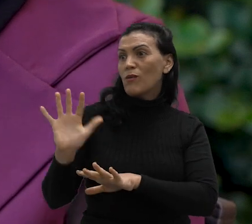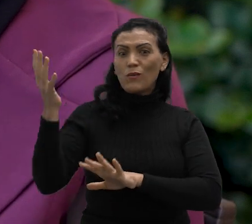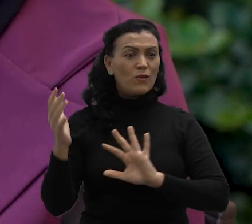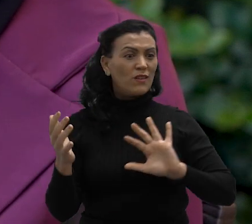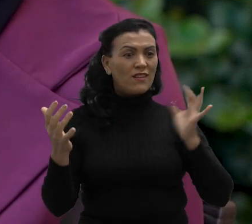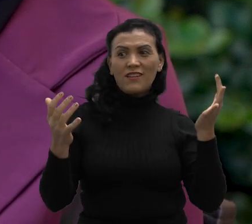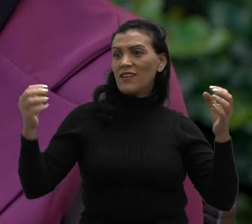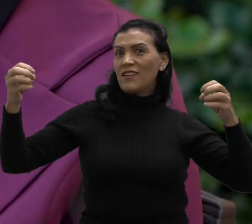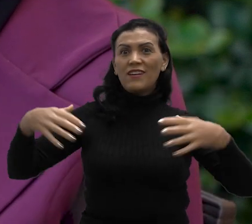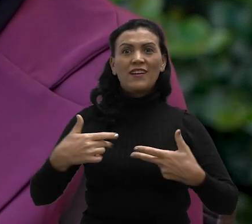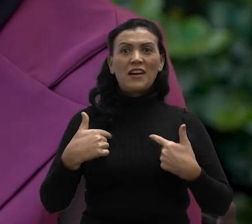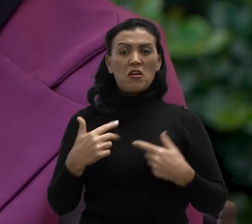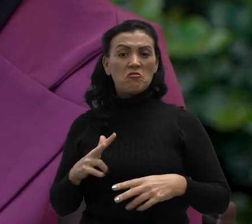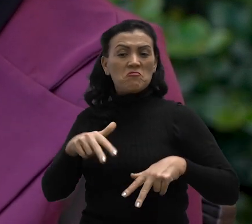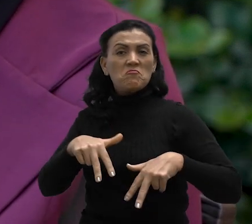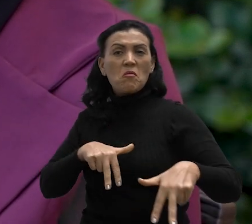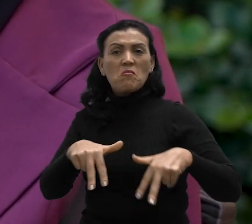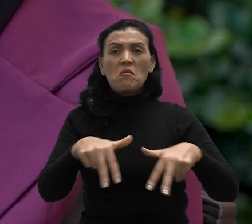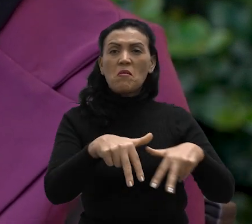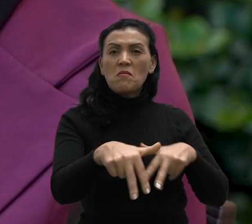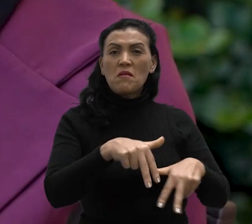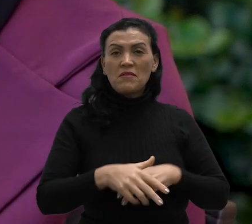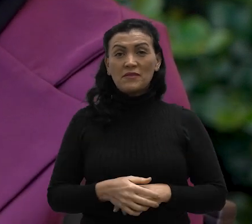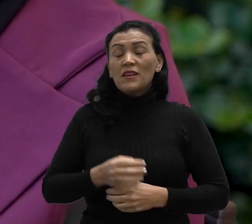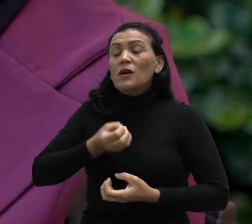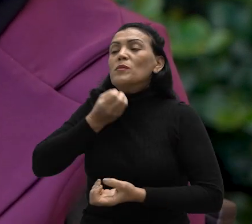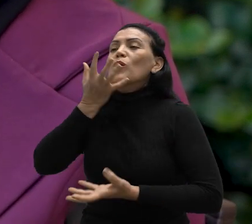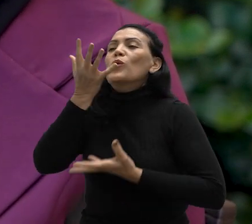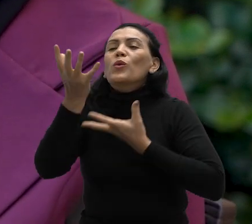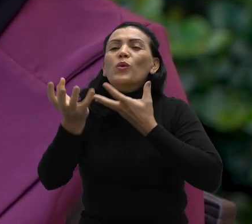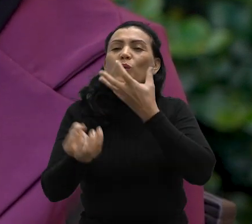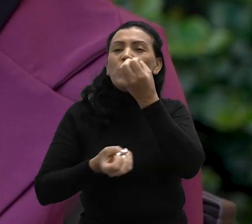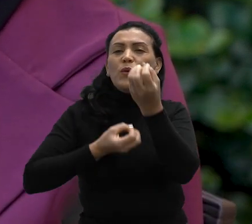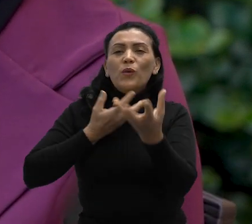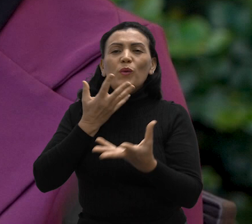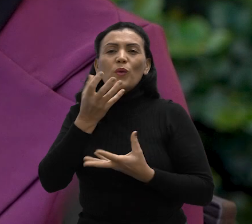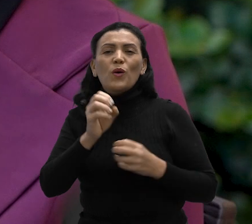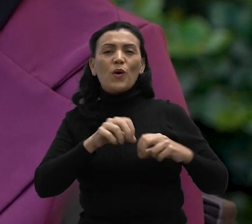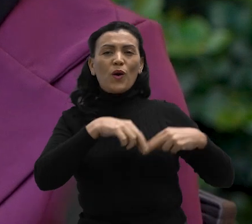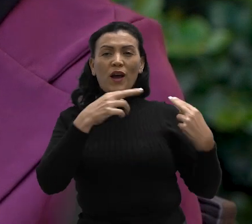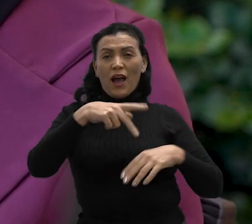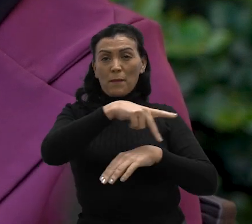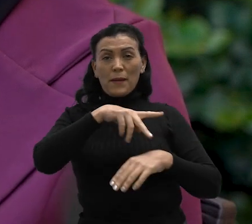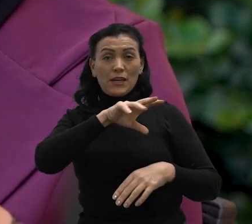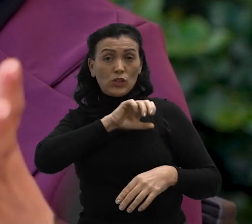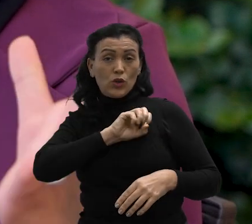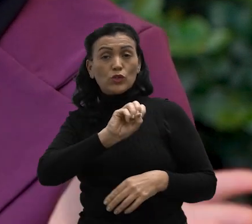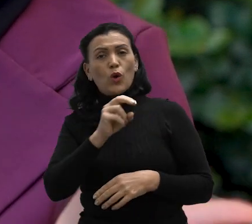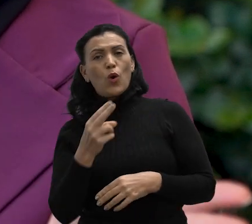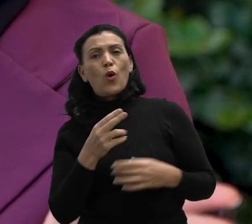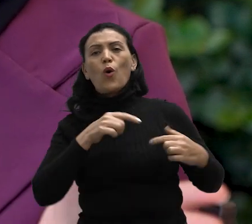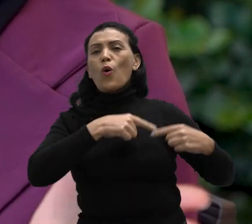اشارك في اكثر من حفله، انه مثلا كشعر وطني، كشعر انه مثلا يكون عن